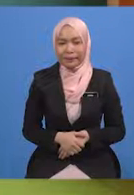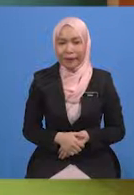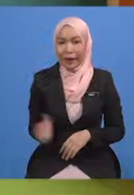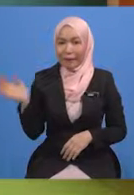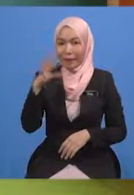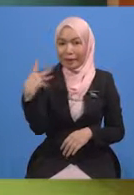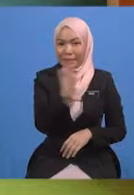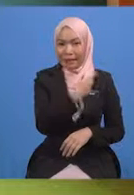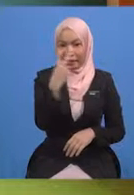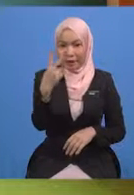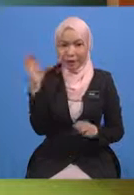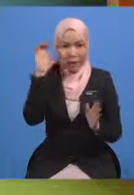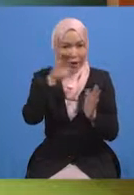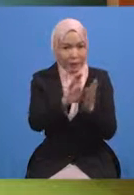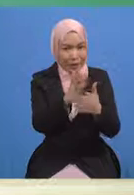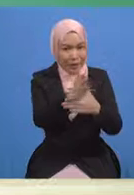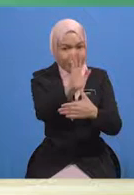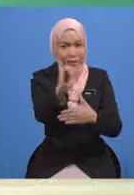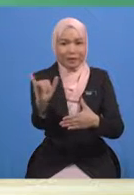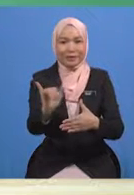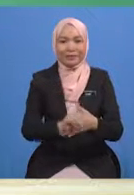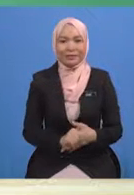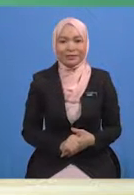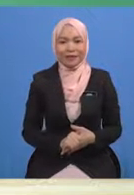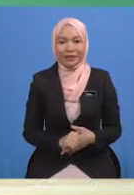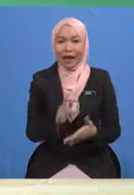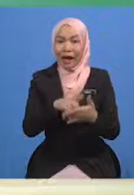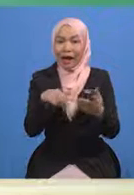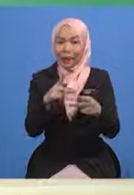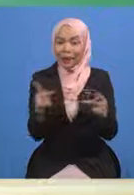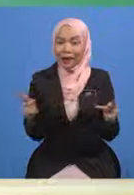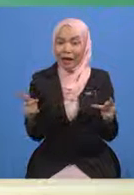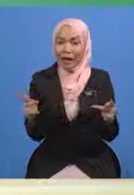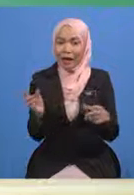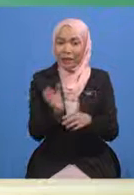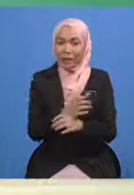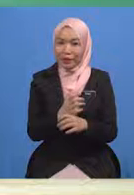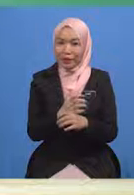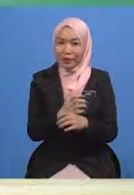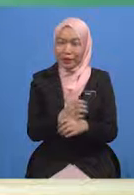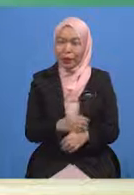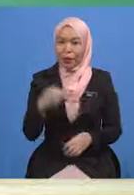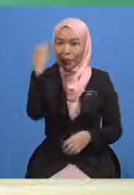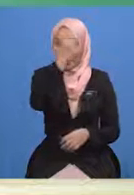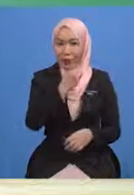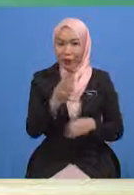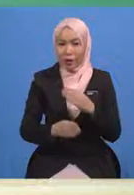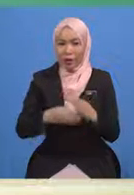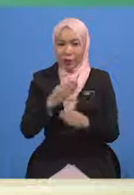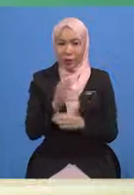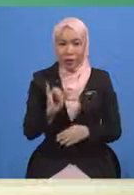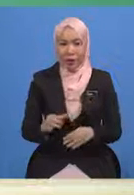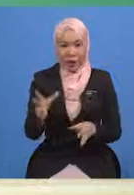Mari kita lihat gambar yang seterusnya. Apakah bentuk muka bumi yang dapat kamu